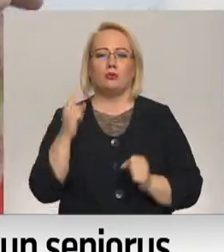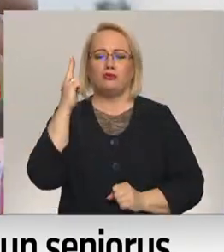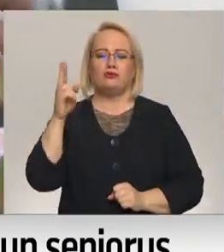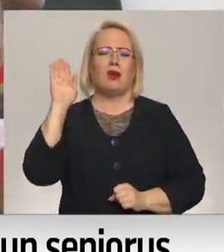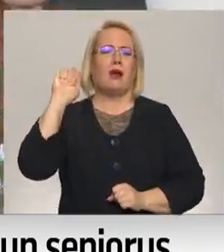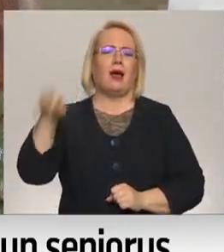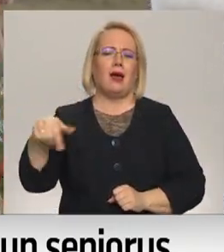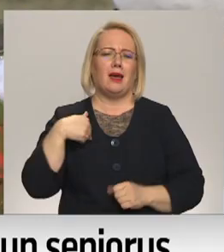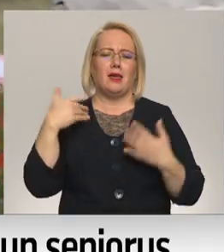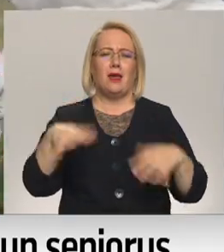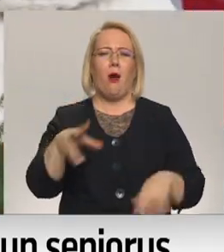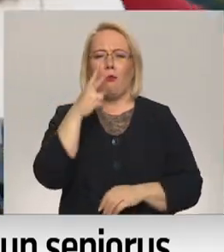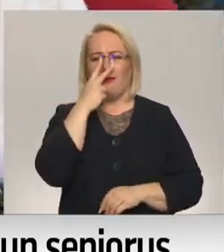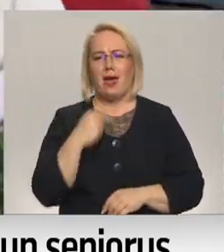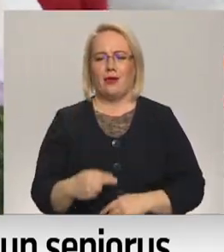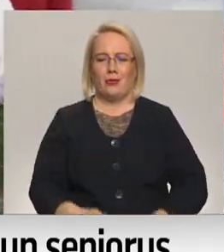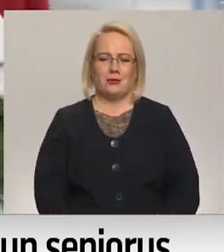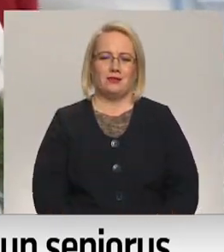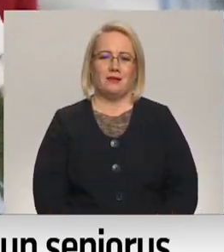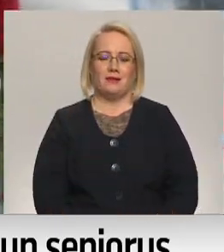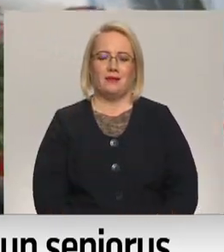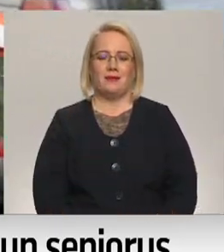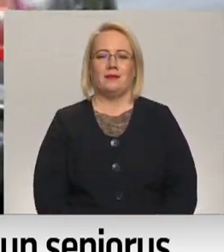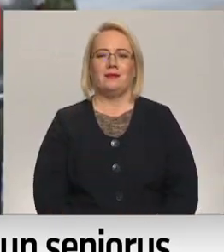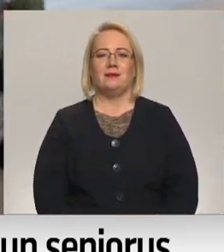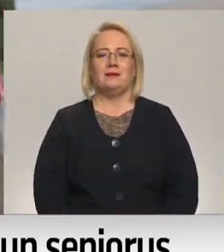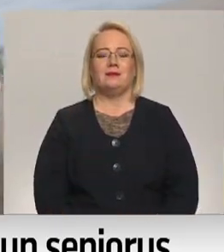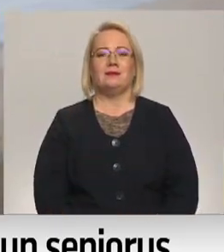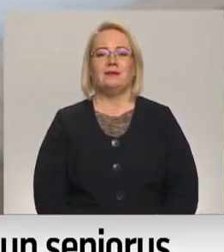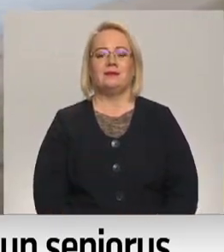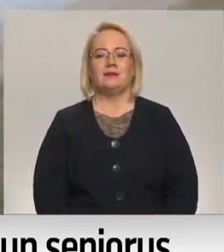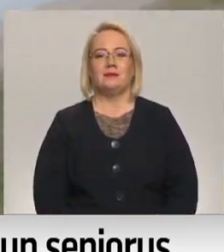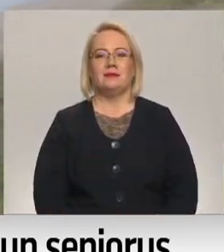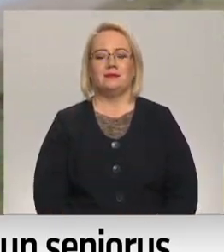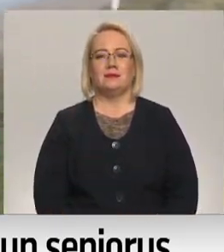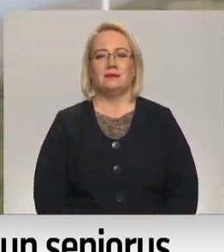pieraduši! Mēs jau no ciemiņu Ieva Benefelda, Lants Peršavics, TV kursa.